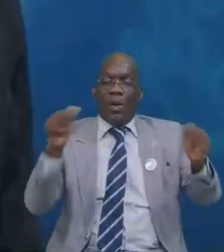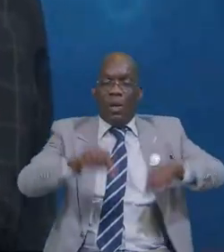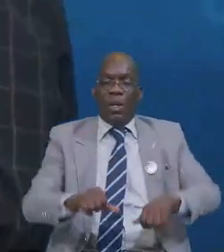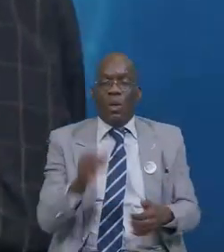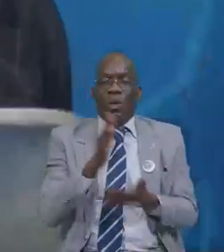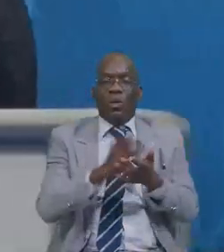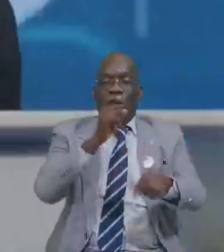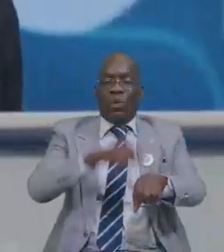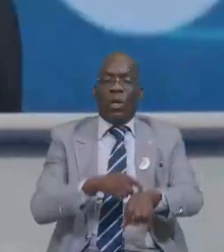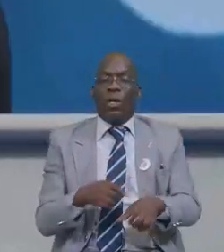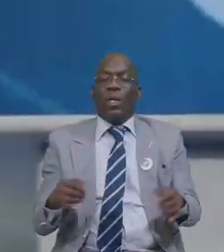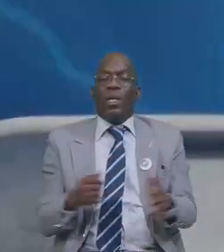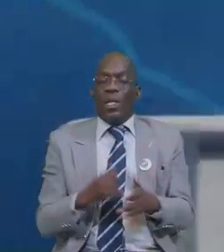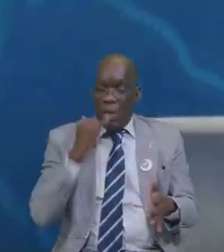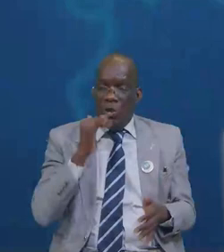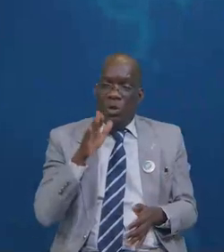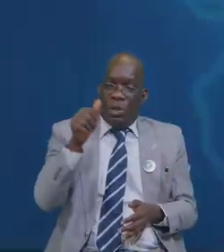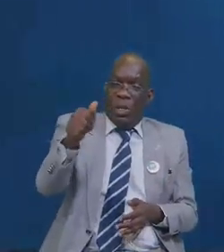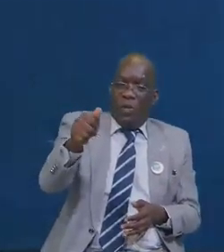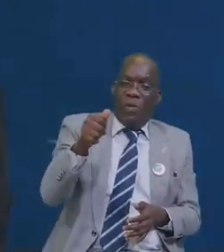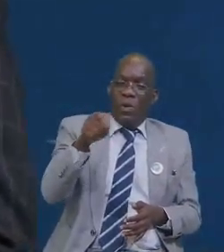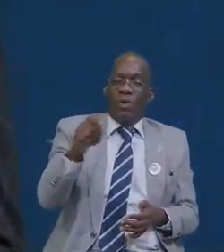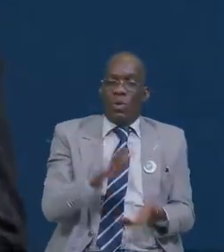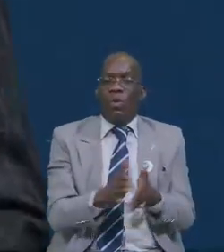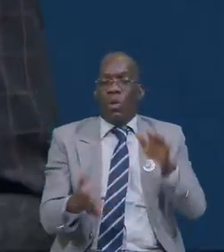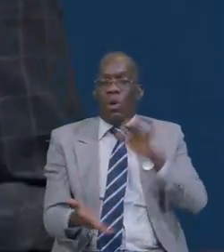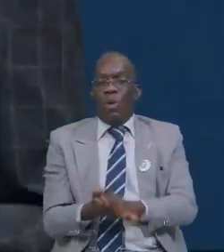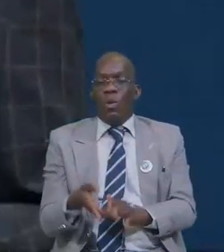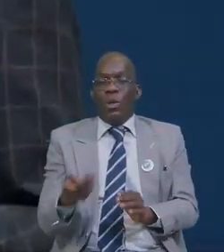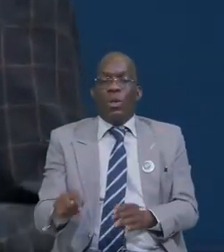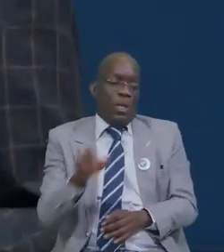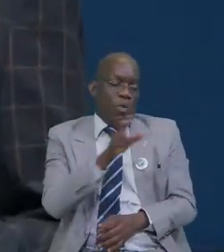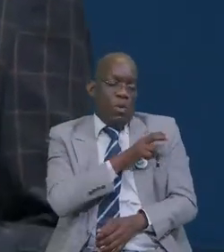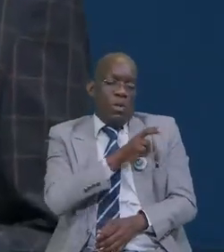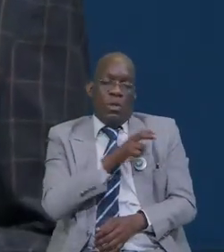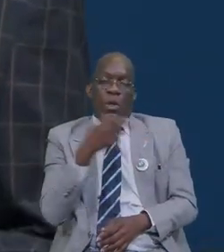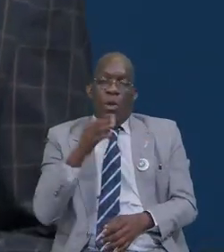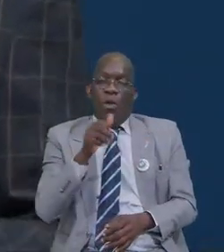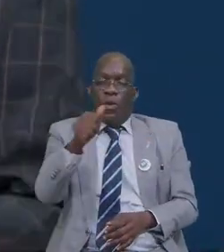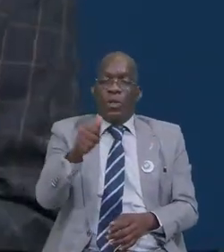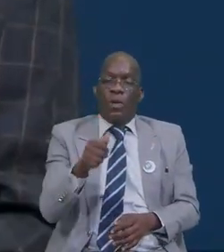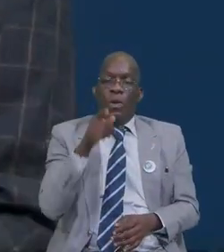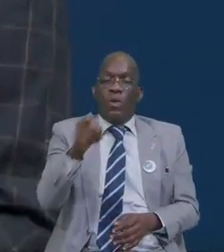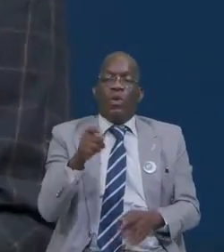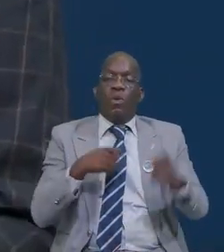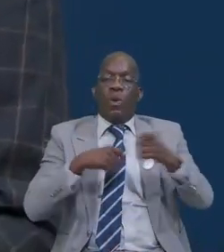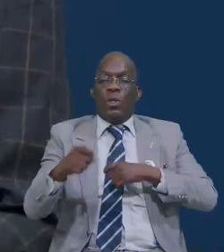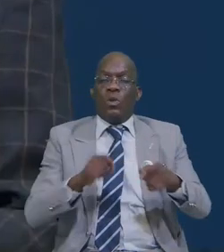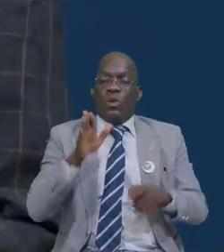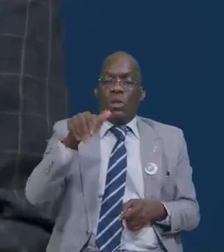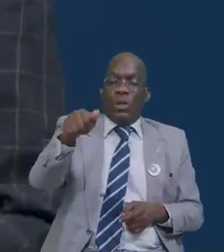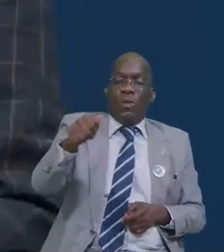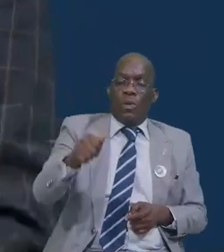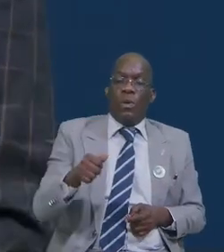condamne? Parfois, c'est toi-même. Tu deviens le policier de toi-même pour